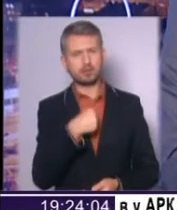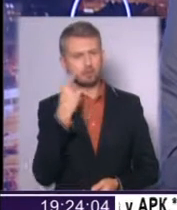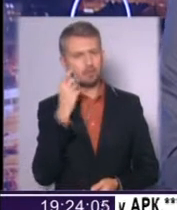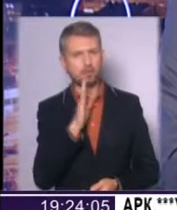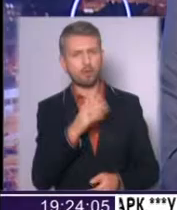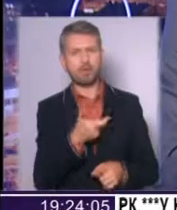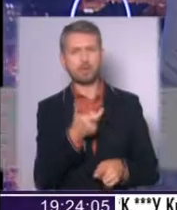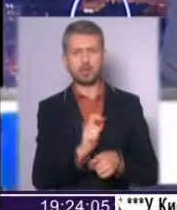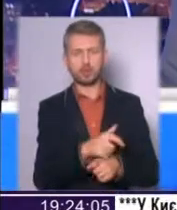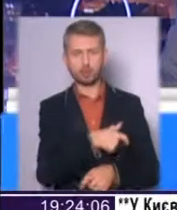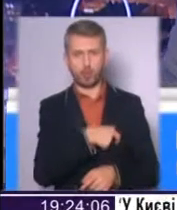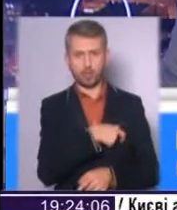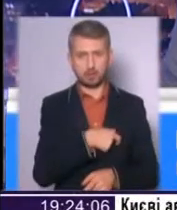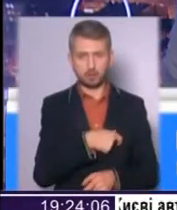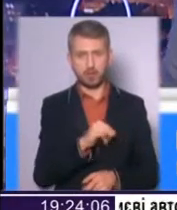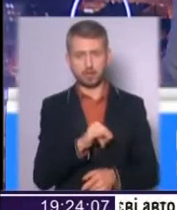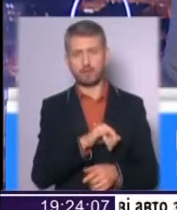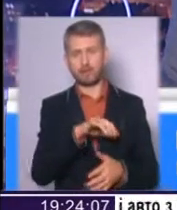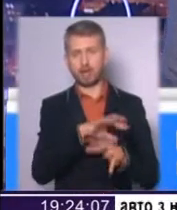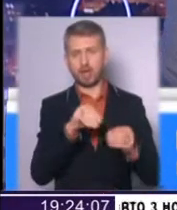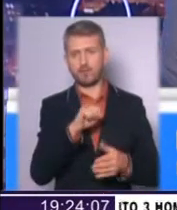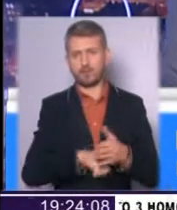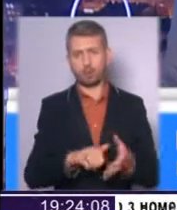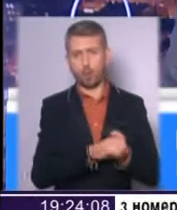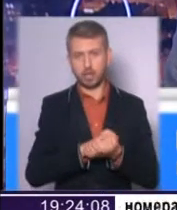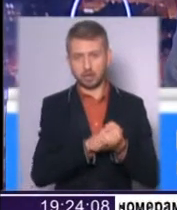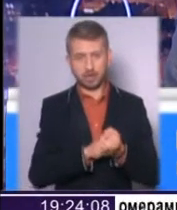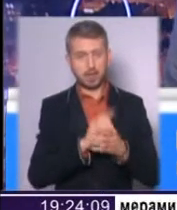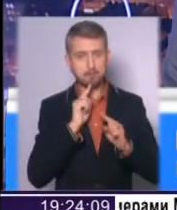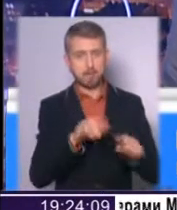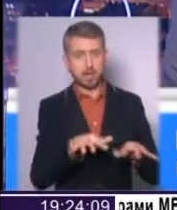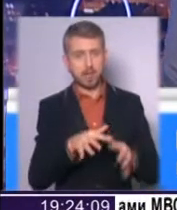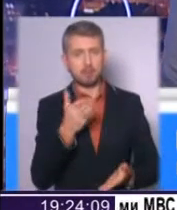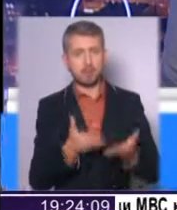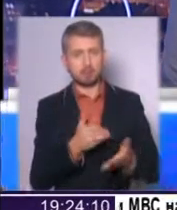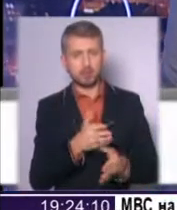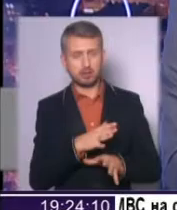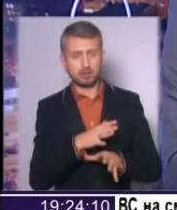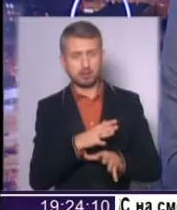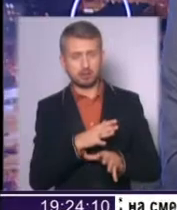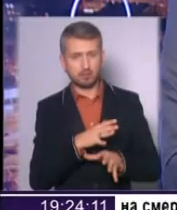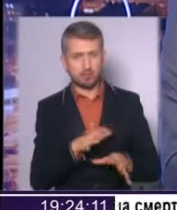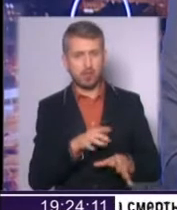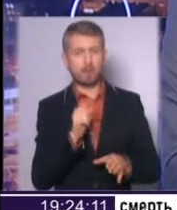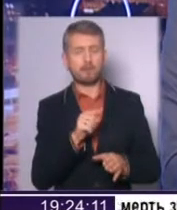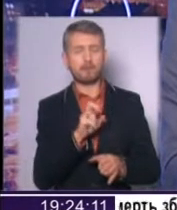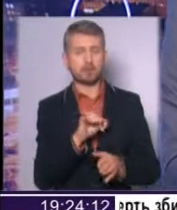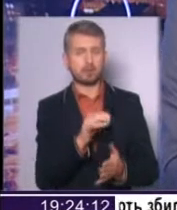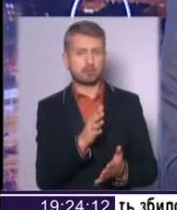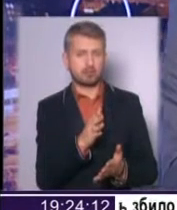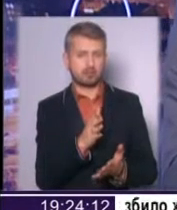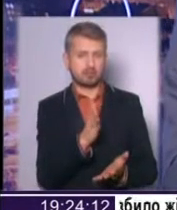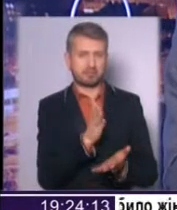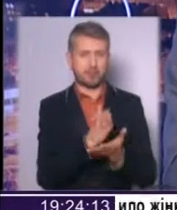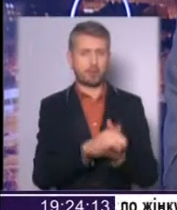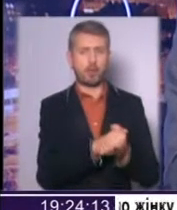як то кажуть, в кожному жарті є і доля жарту. Дуже низький рівень довіри українців до парламенту. Чому це не хвилює